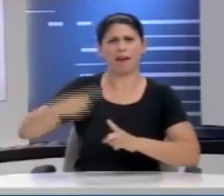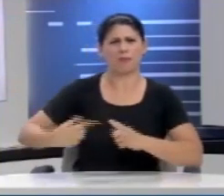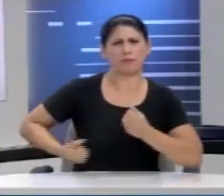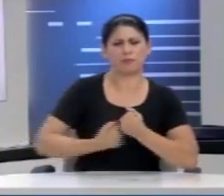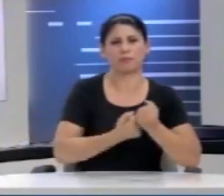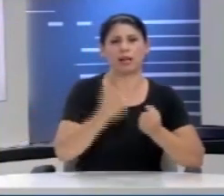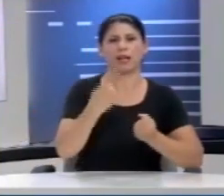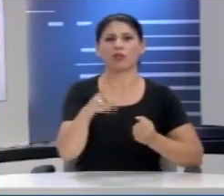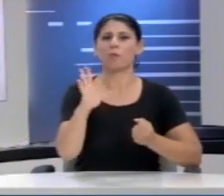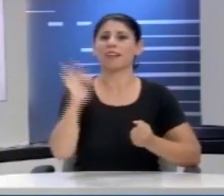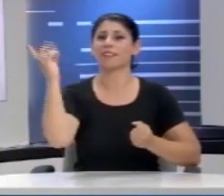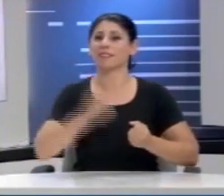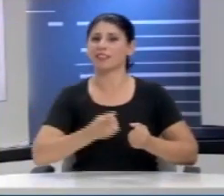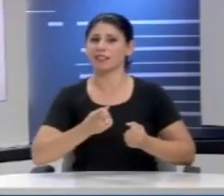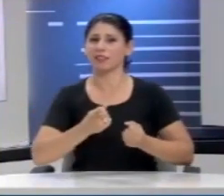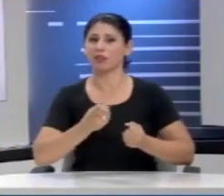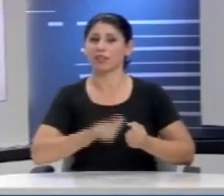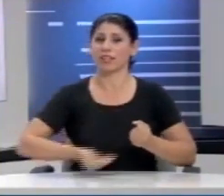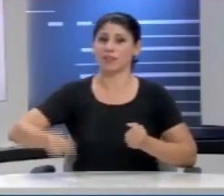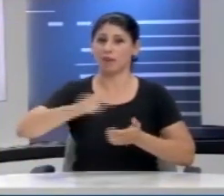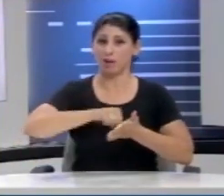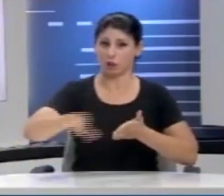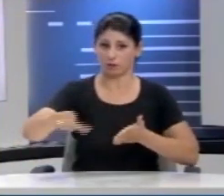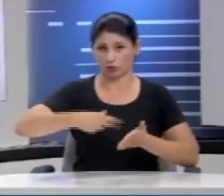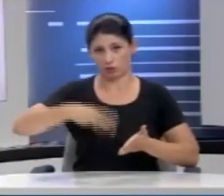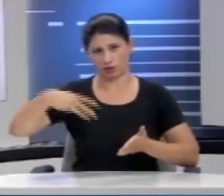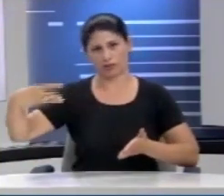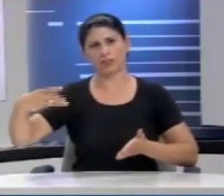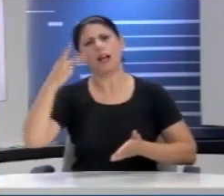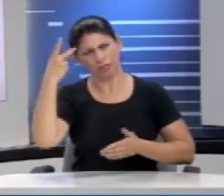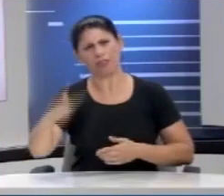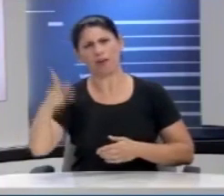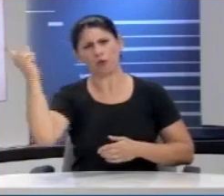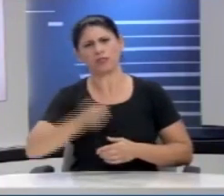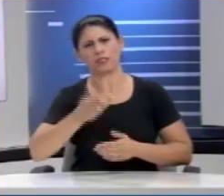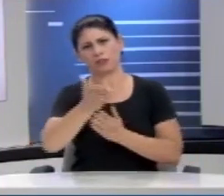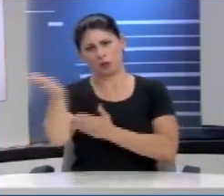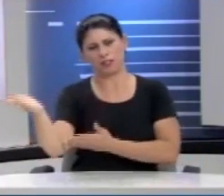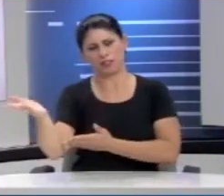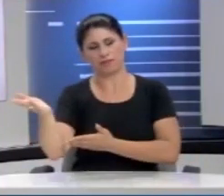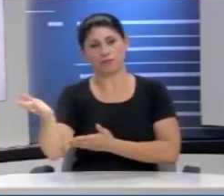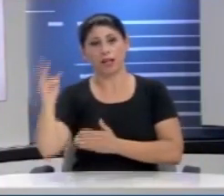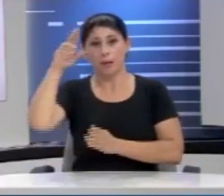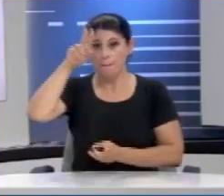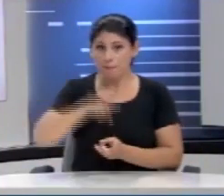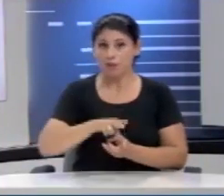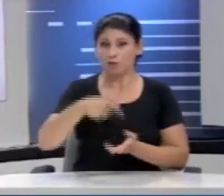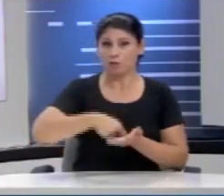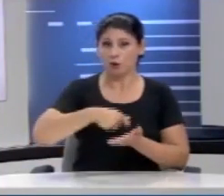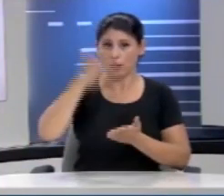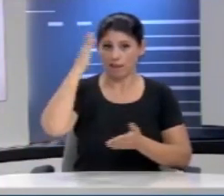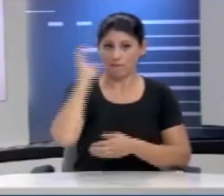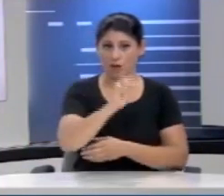ακόμα. 150% υπεραποσβέσεις ο ΣΥΡΙΖΑ, 200% εσείς. Μείωση της φορολογίας του κεφαλαίου